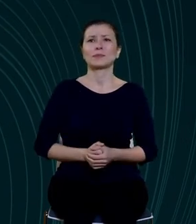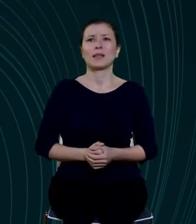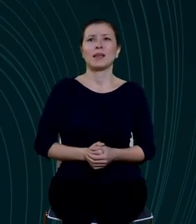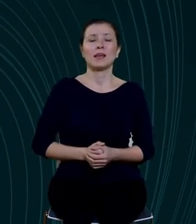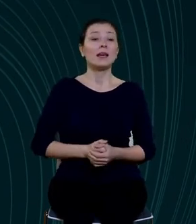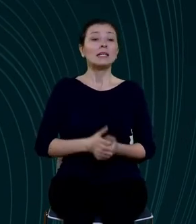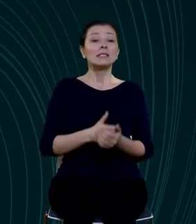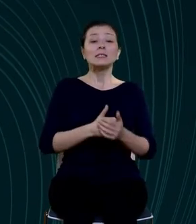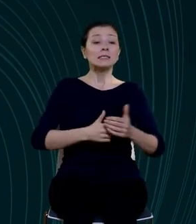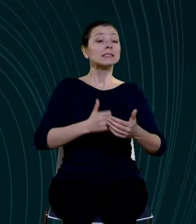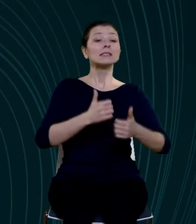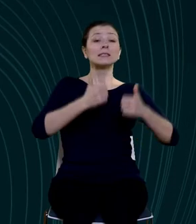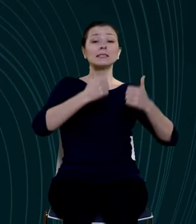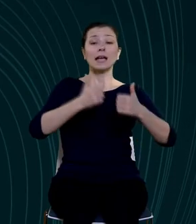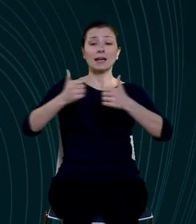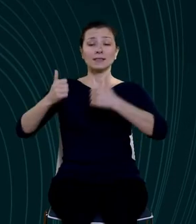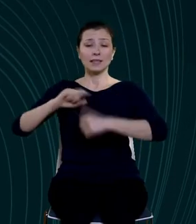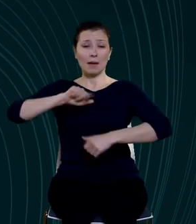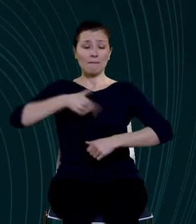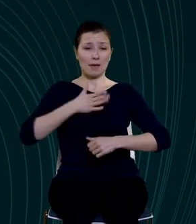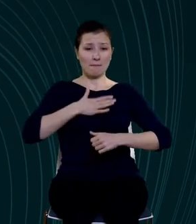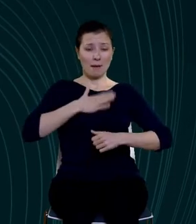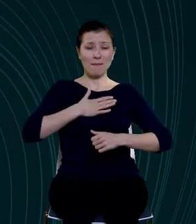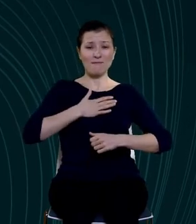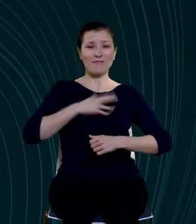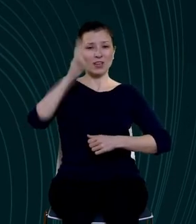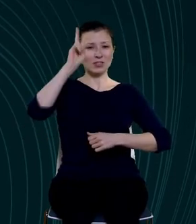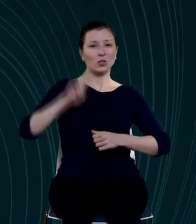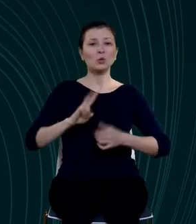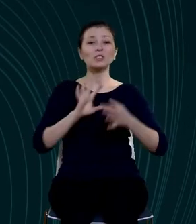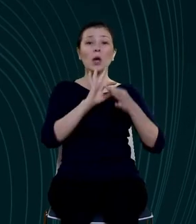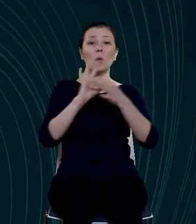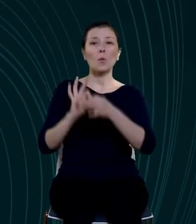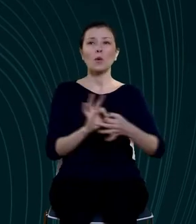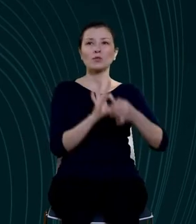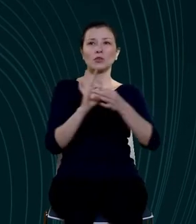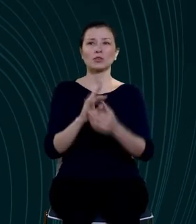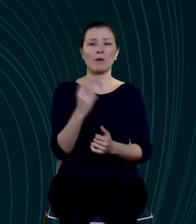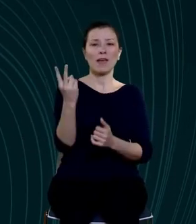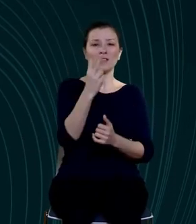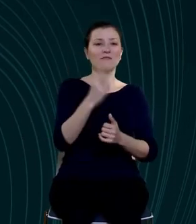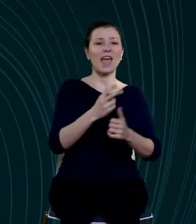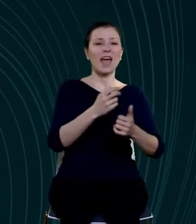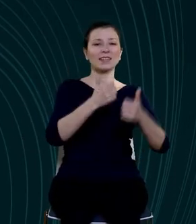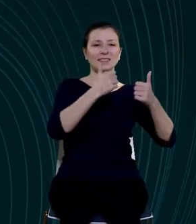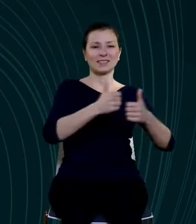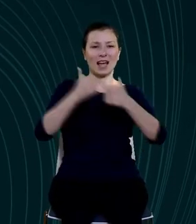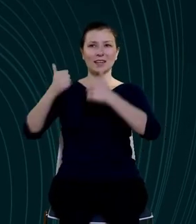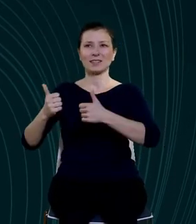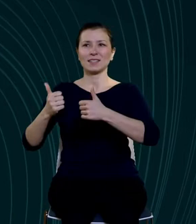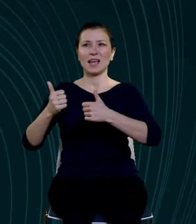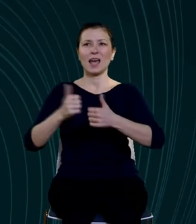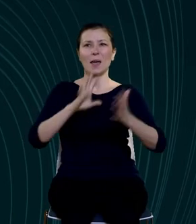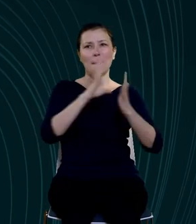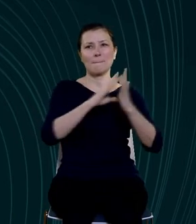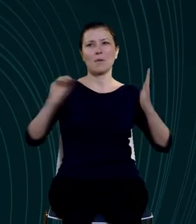Łączności, są to dwie szerokopasmowe stacjonarne stacje monitoringu, model AMB